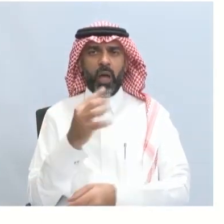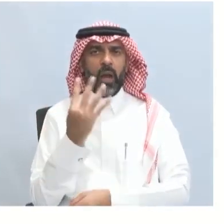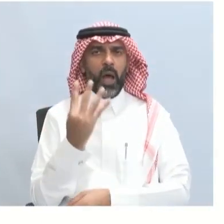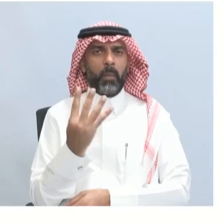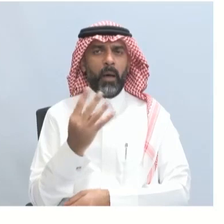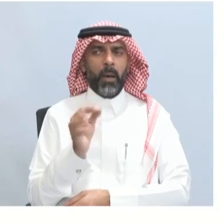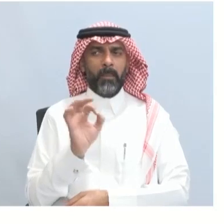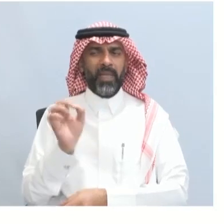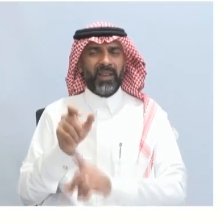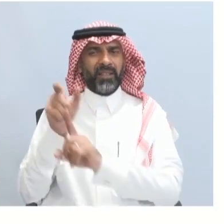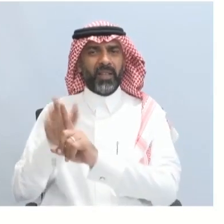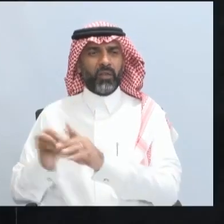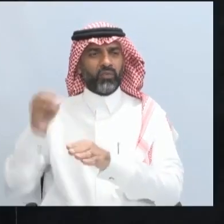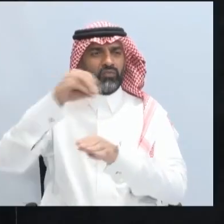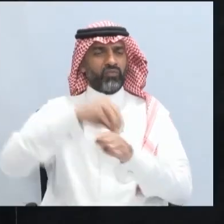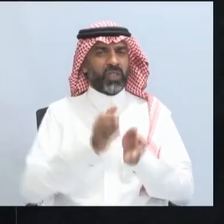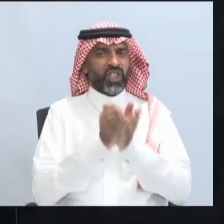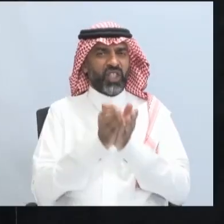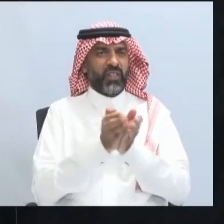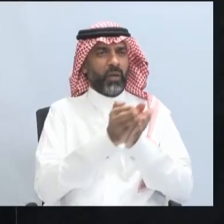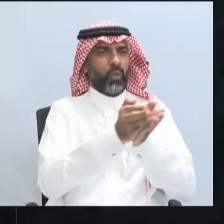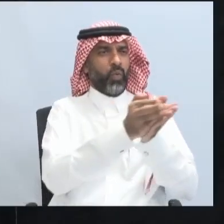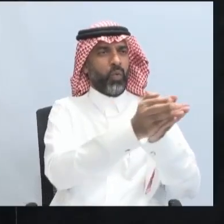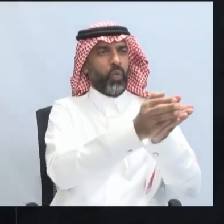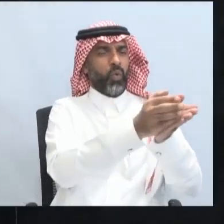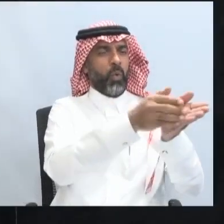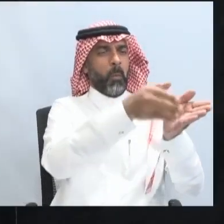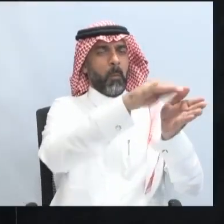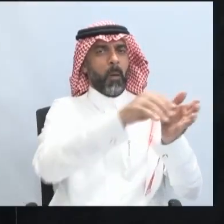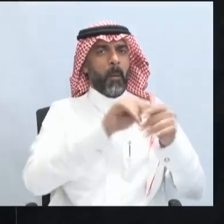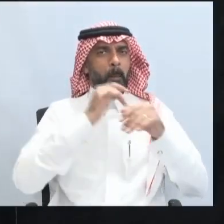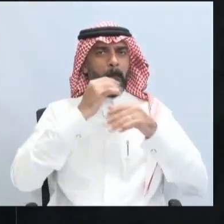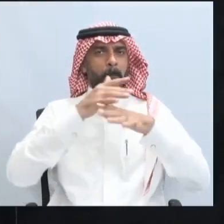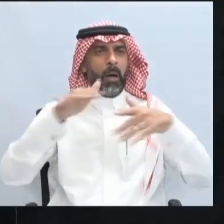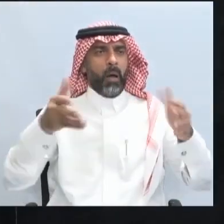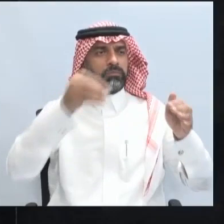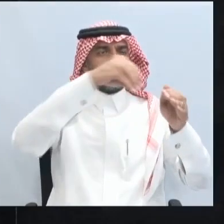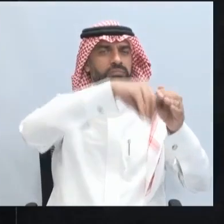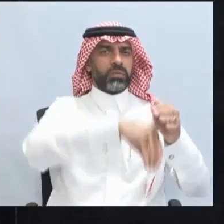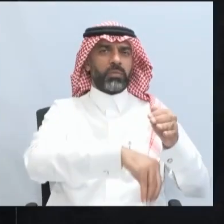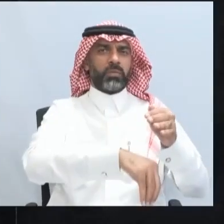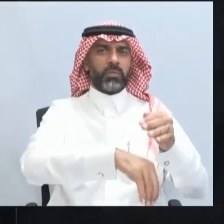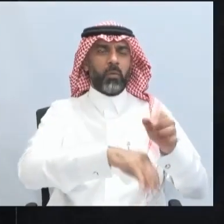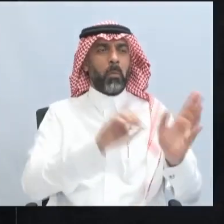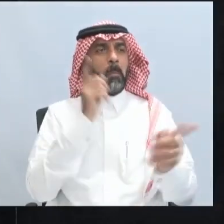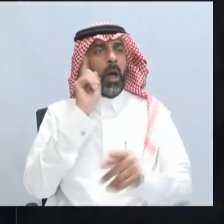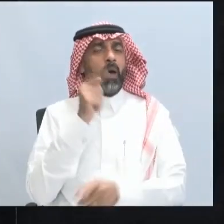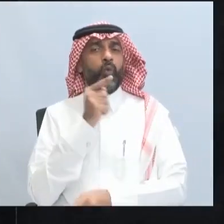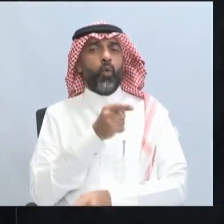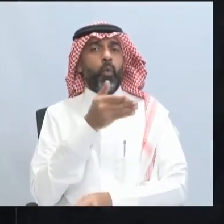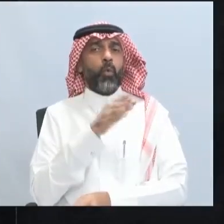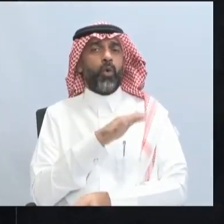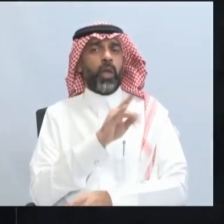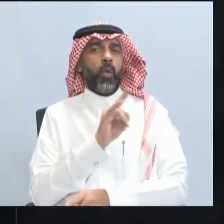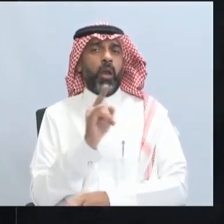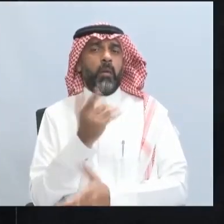سفينه وغرقت هذه السفينه وغرق من معها وفقد حاله ولا ينظر ولا يعلم عن حاله فان